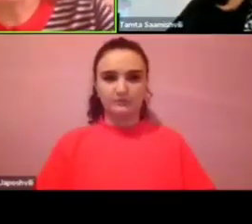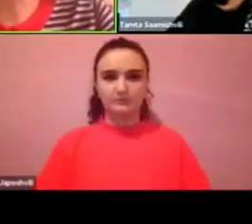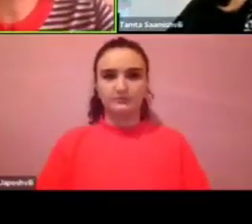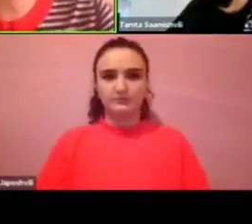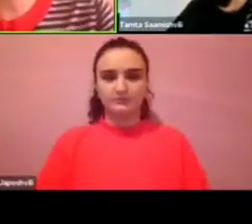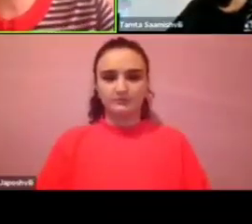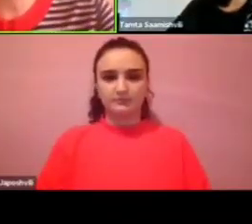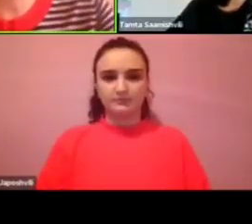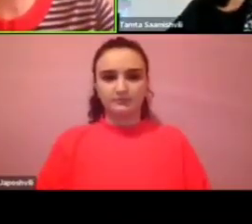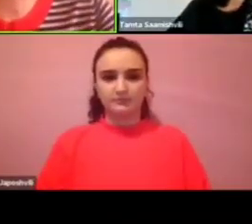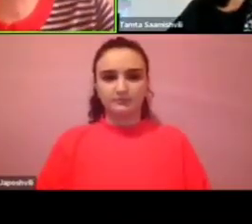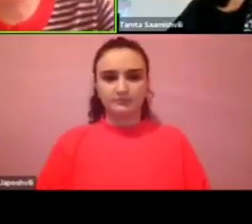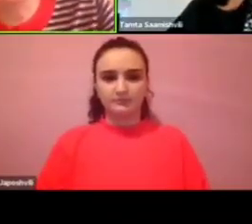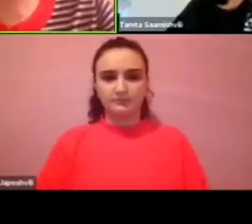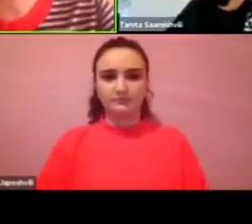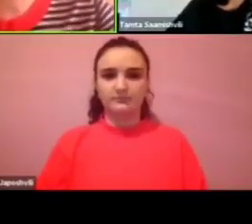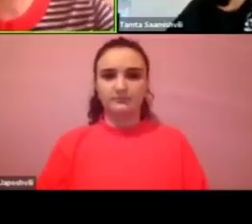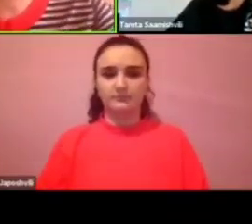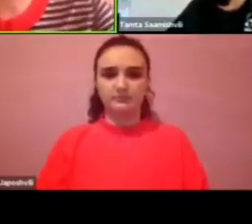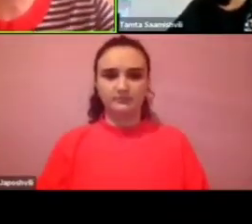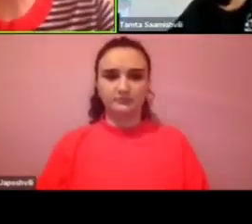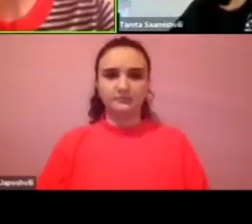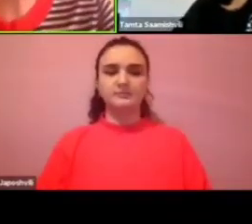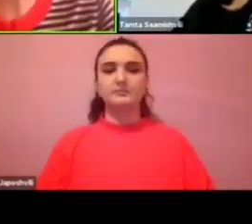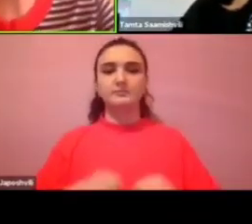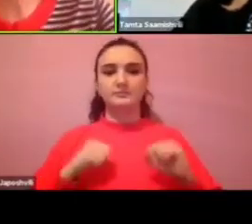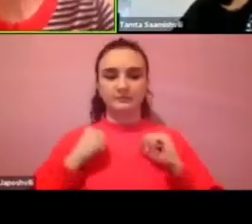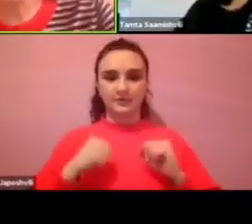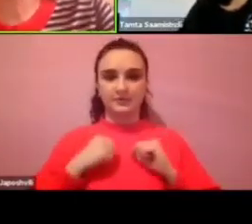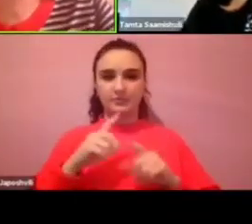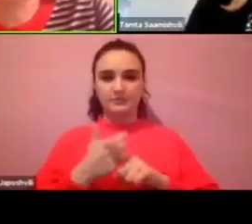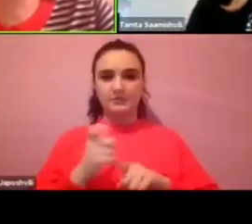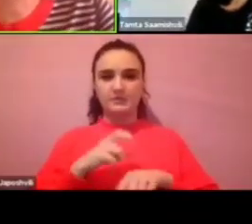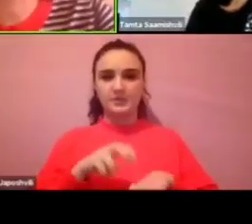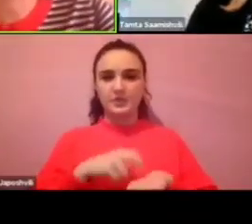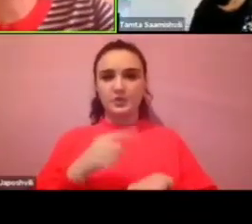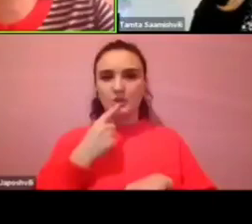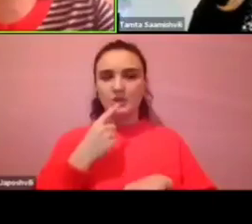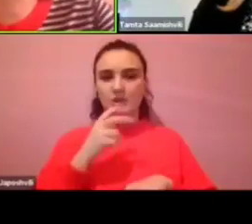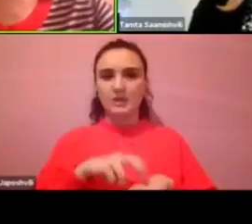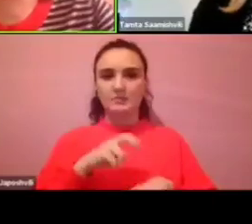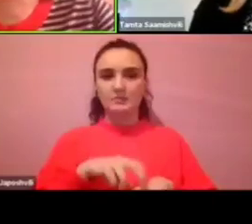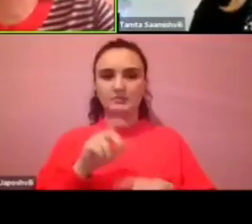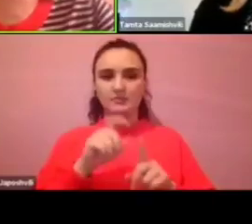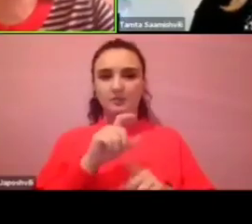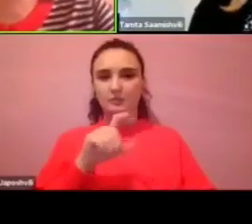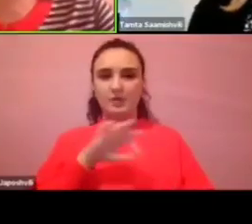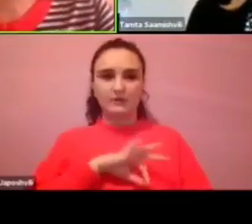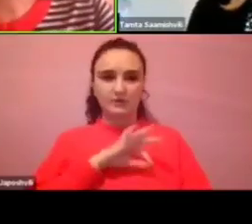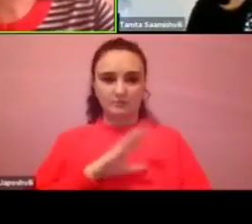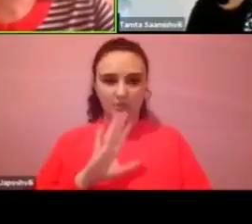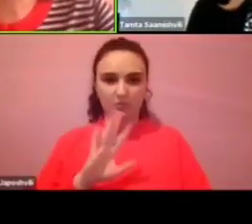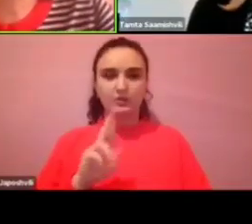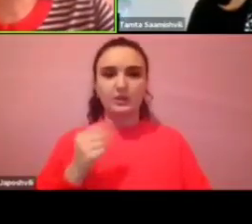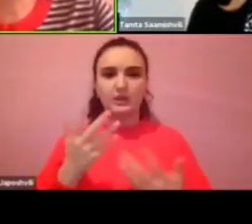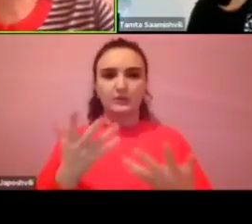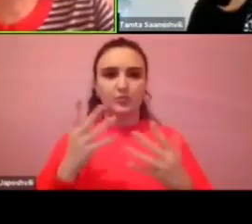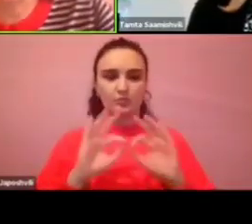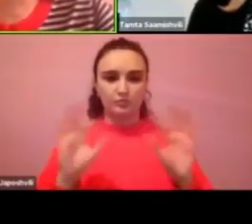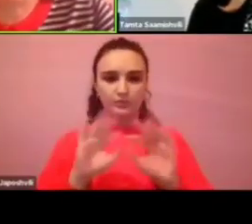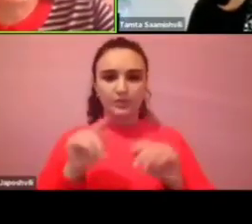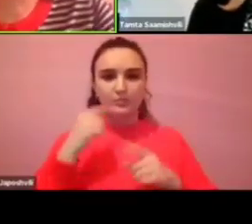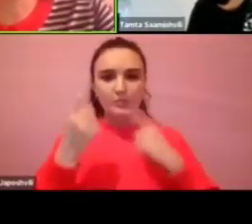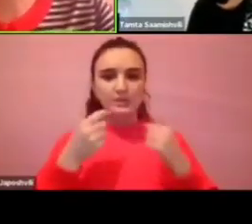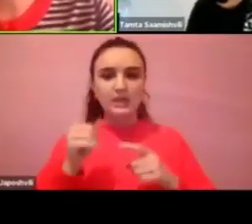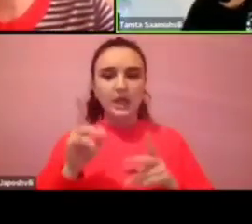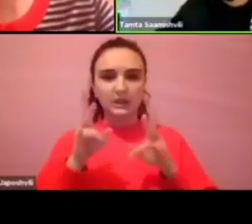თქვენ აგიხსნით, ვეცდები რომ ძალიან სამედიცინო ტერმინოლოგია არ ვიხმარო და ძალიან გარკვეულად მოგაწოდოთ ის თუ